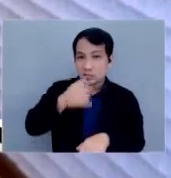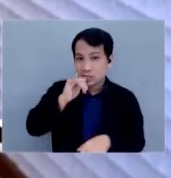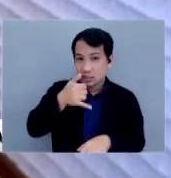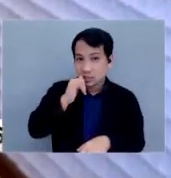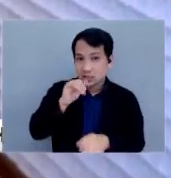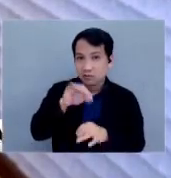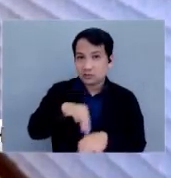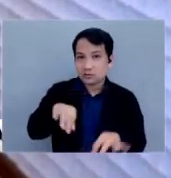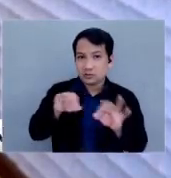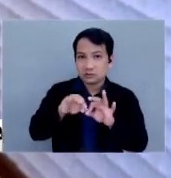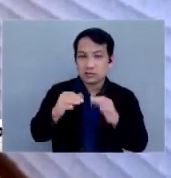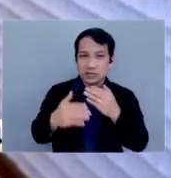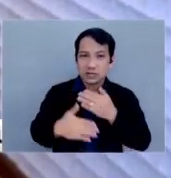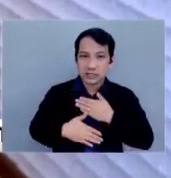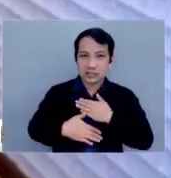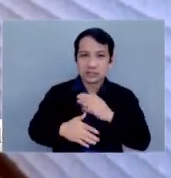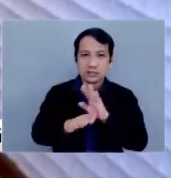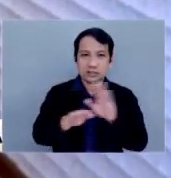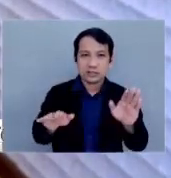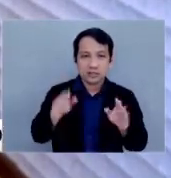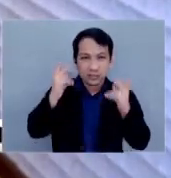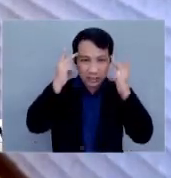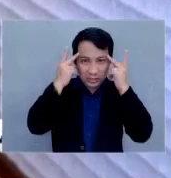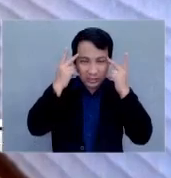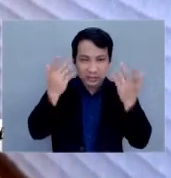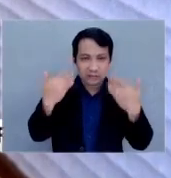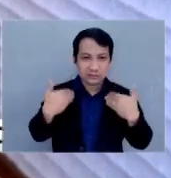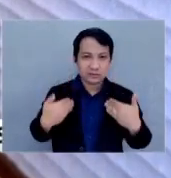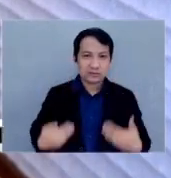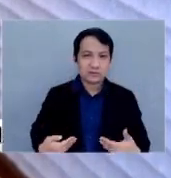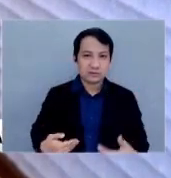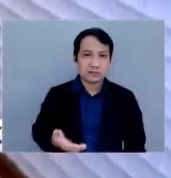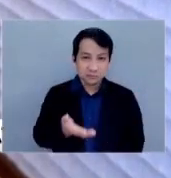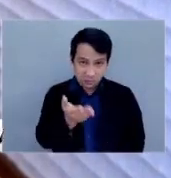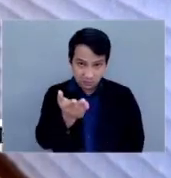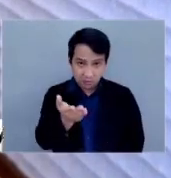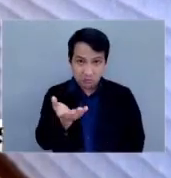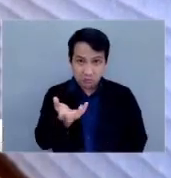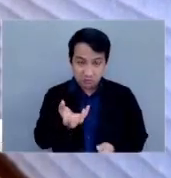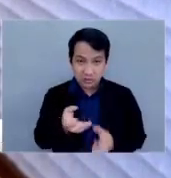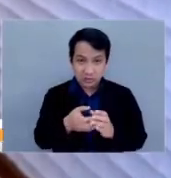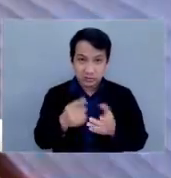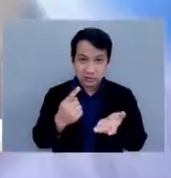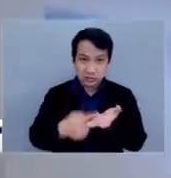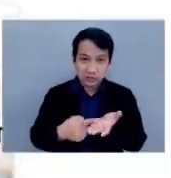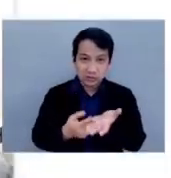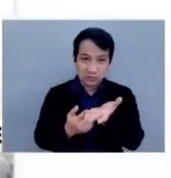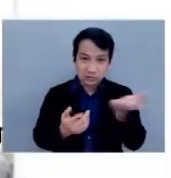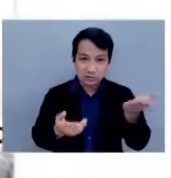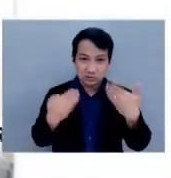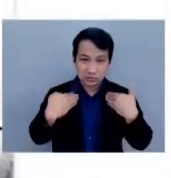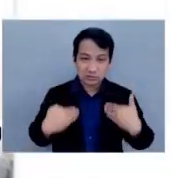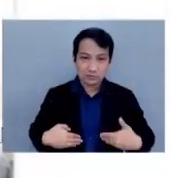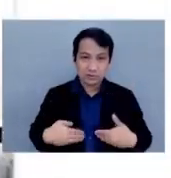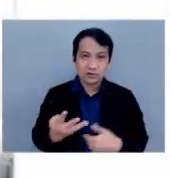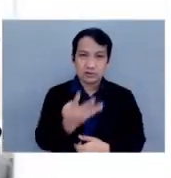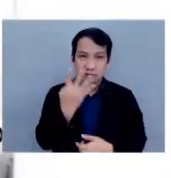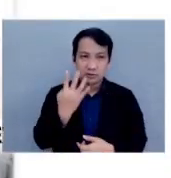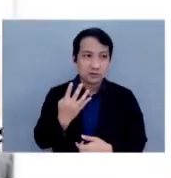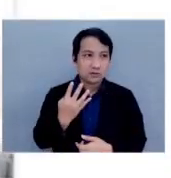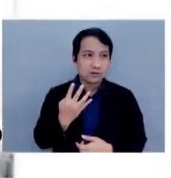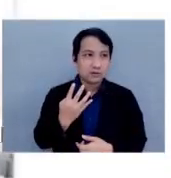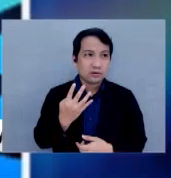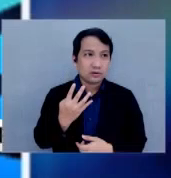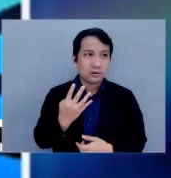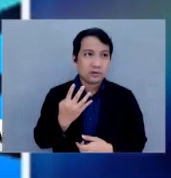saya ang dala at hindi sakit sa ulo at sa katawan. Ikaw, may gusto ka bang pag-usapan tungkol sa iyong katawan? I-ask Doc Dex na yan sa aking Facebook page